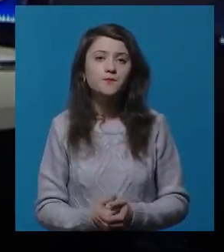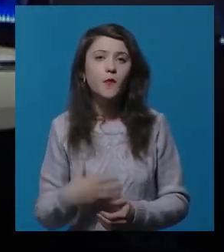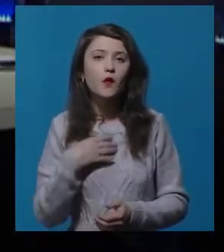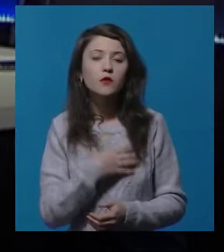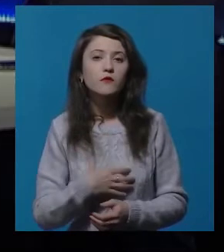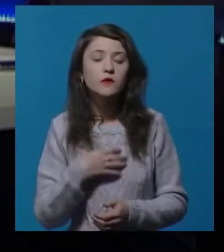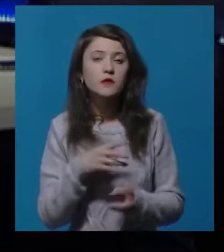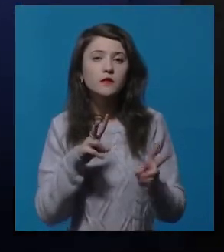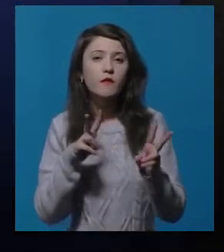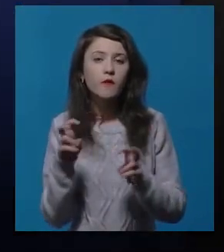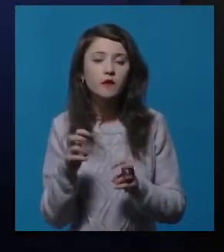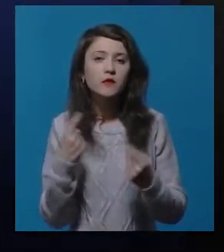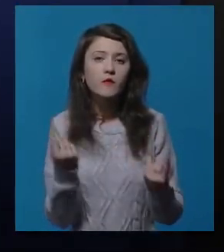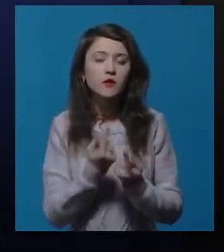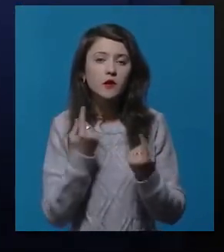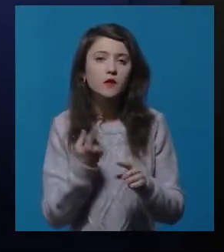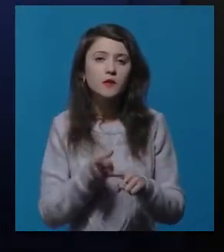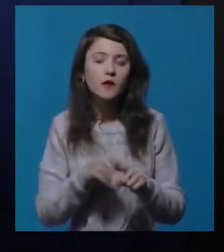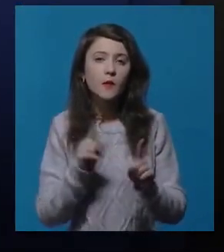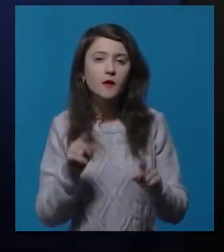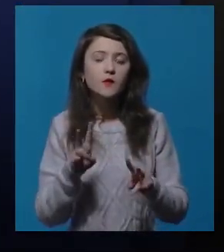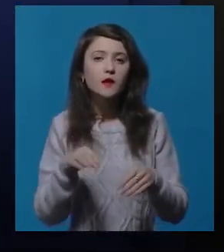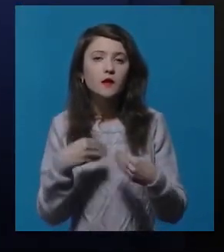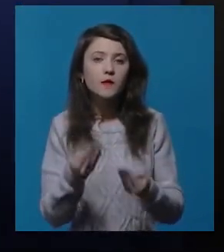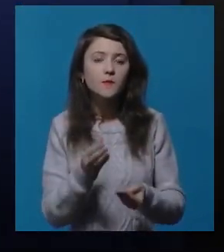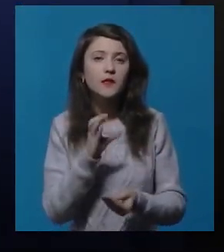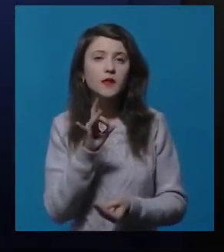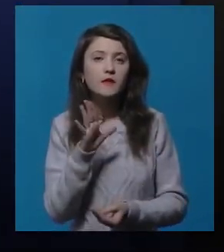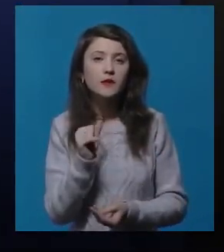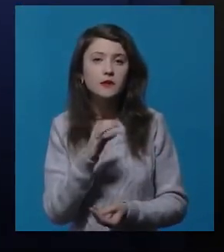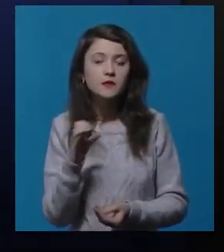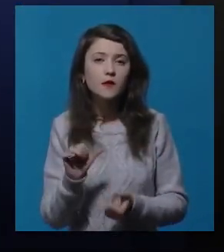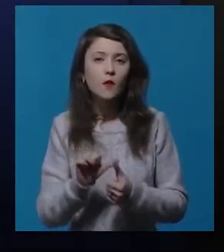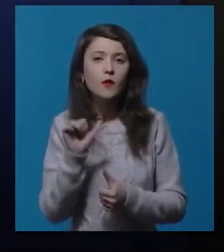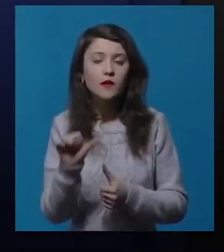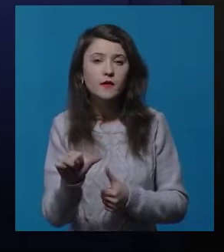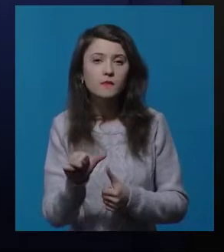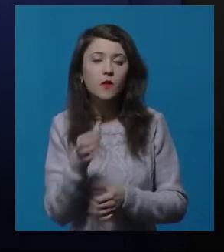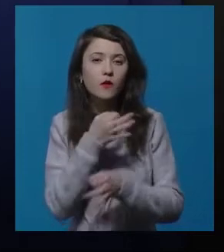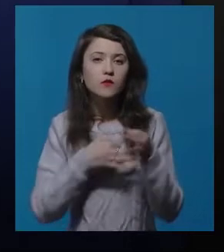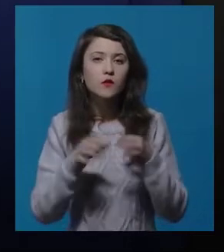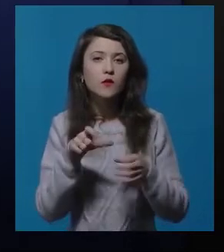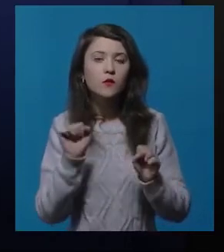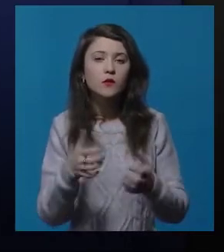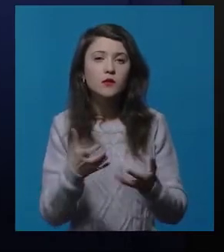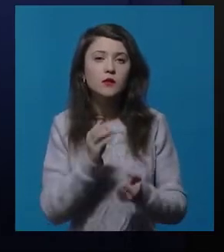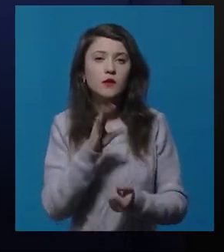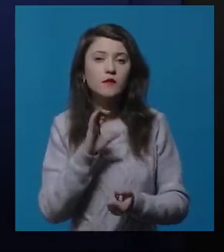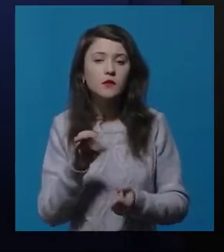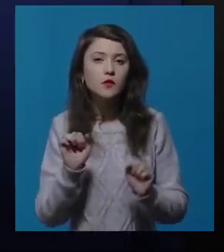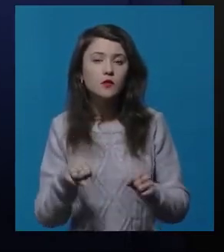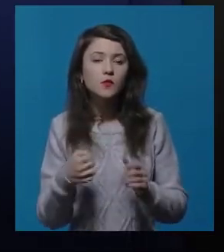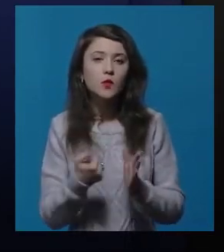сфери, звичайно, це також надання сервісу. Крім консультацій, люди можуть отримати сервіс доступу